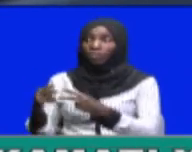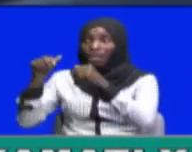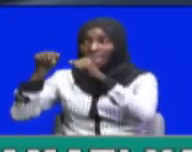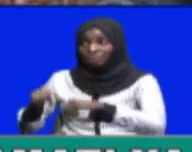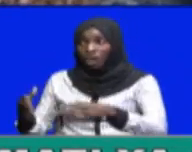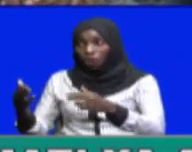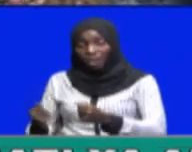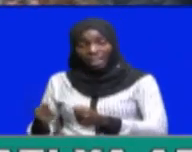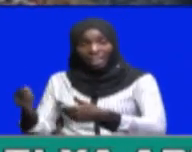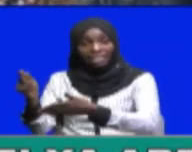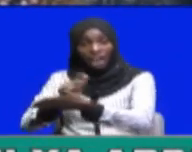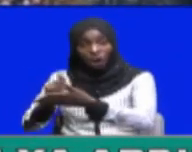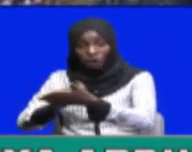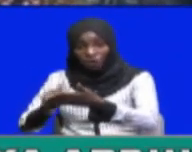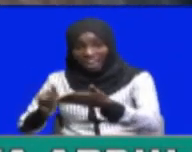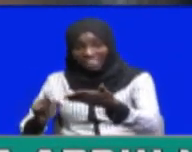maandishi. Media haiendi kwa maneno.